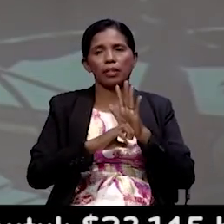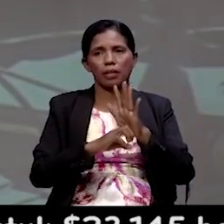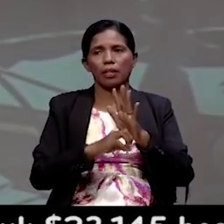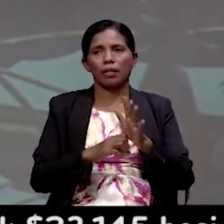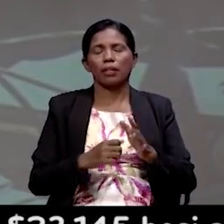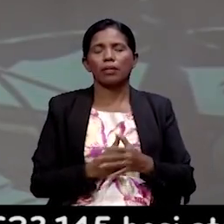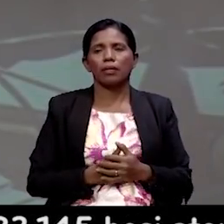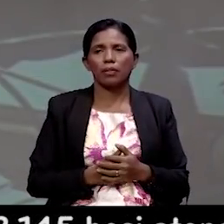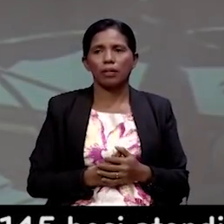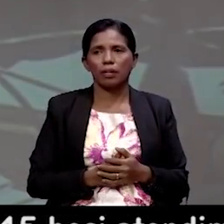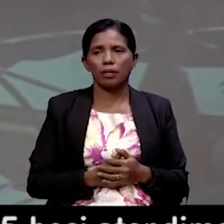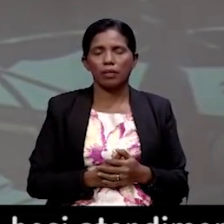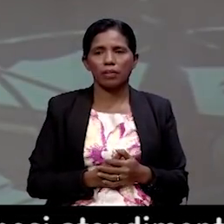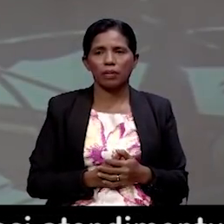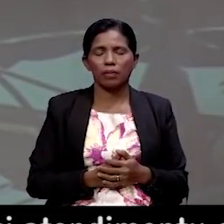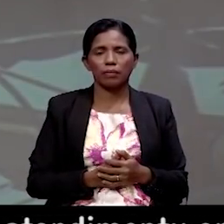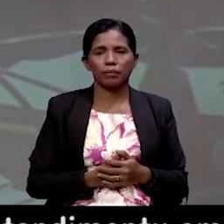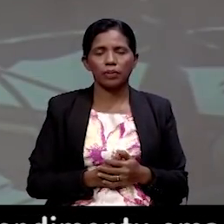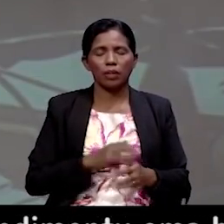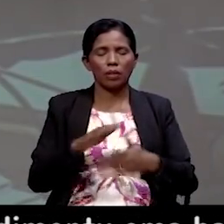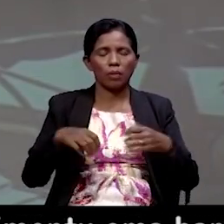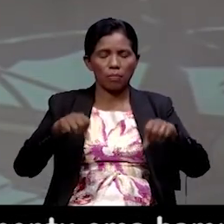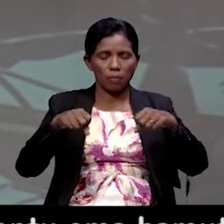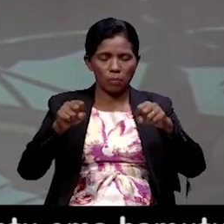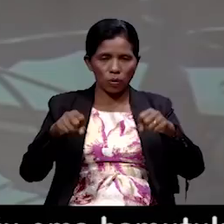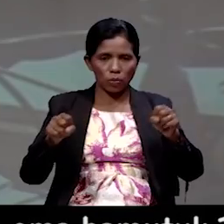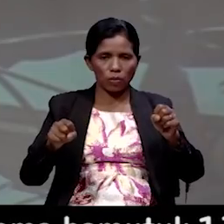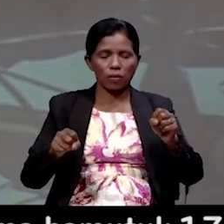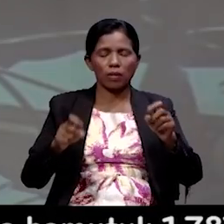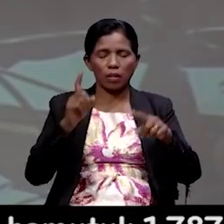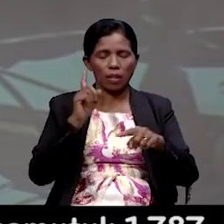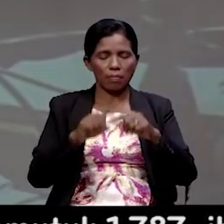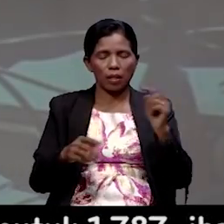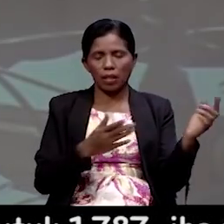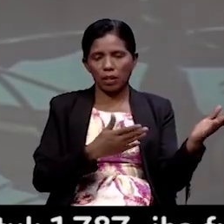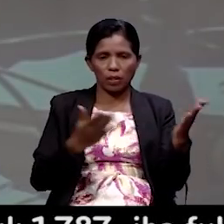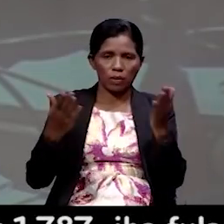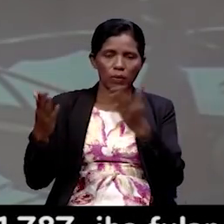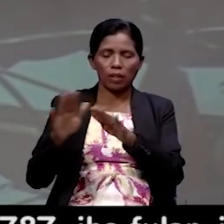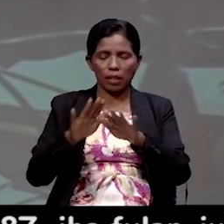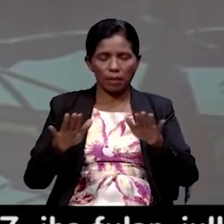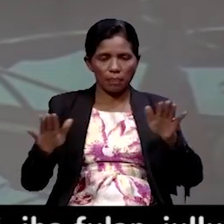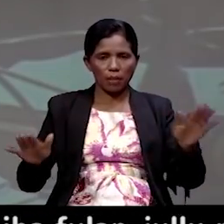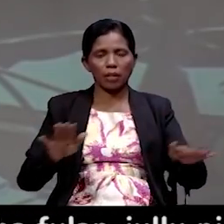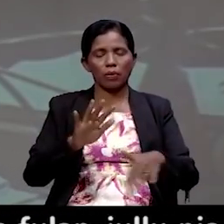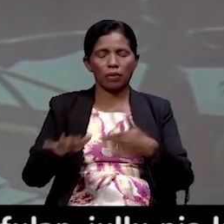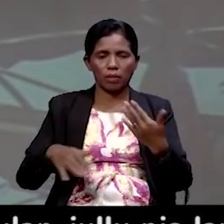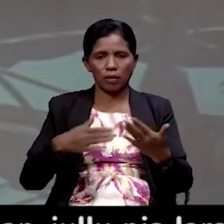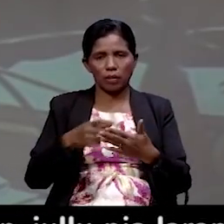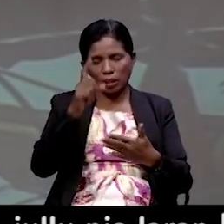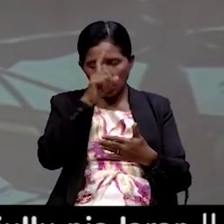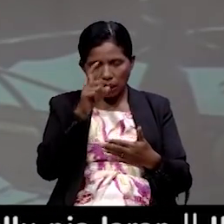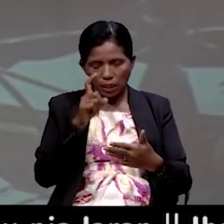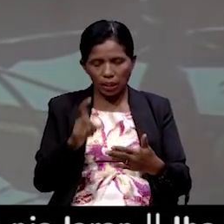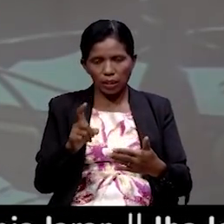nos motociclos e ciclometros, proibido transporta de passageiros de idade inferior